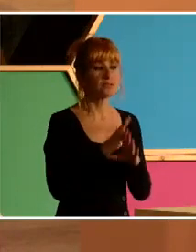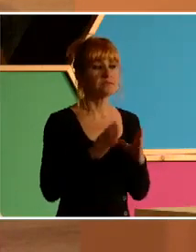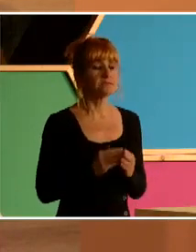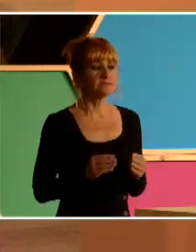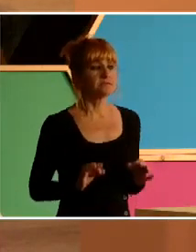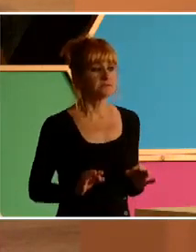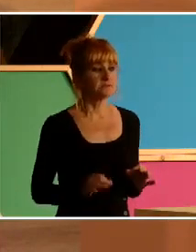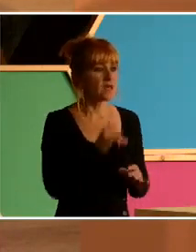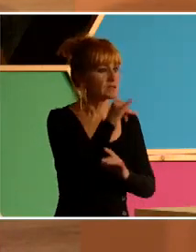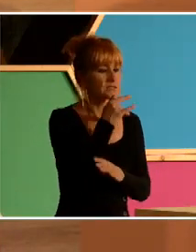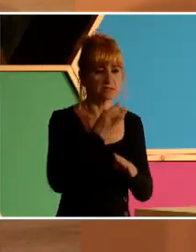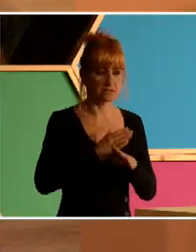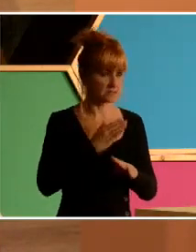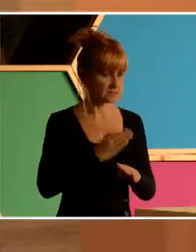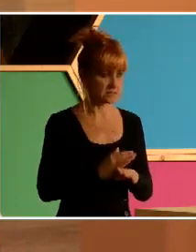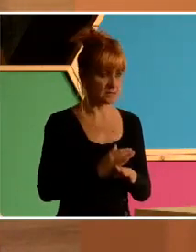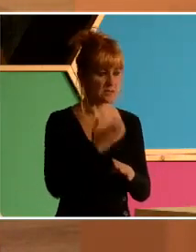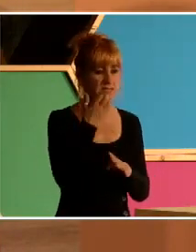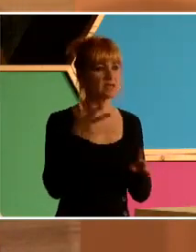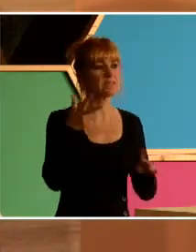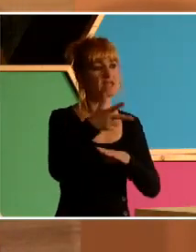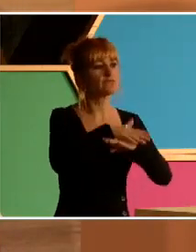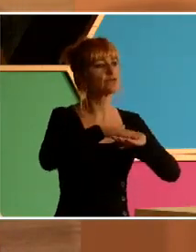En tot cas, hem de denunciar sempre totes les vulneracions de drets